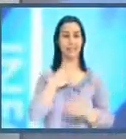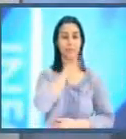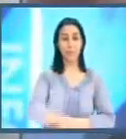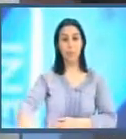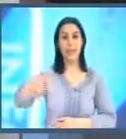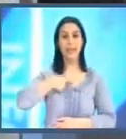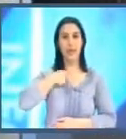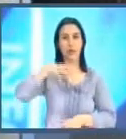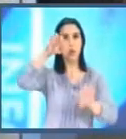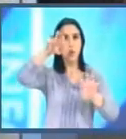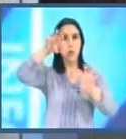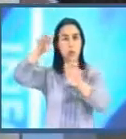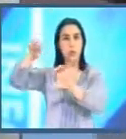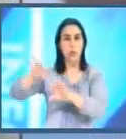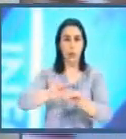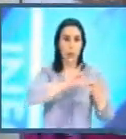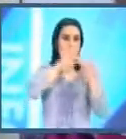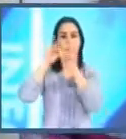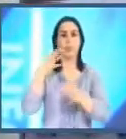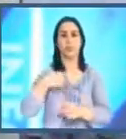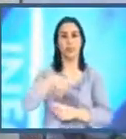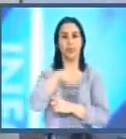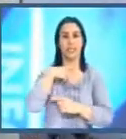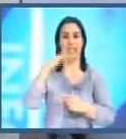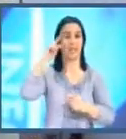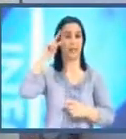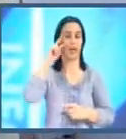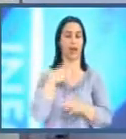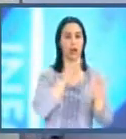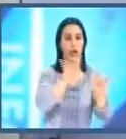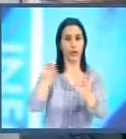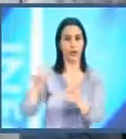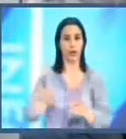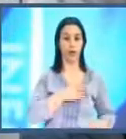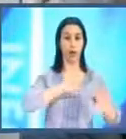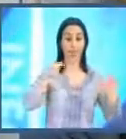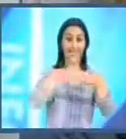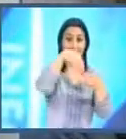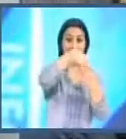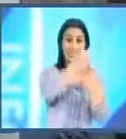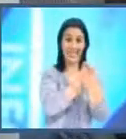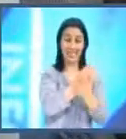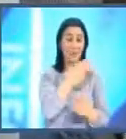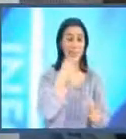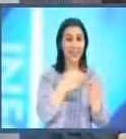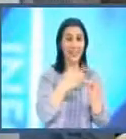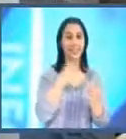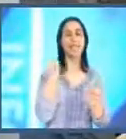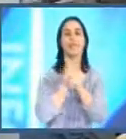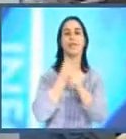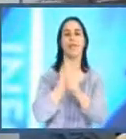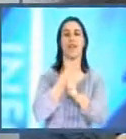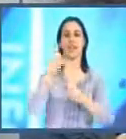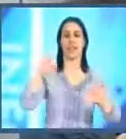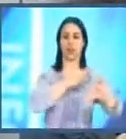quan retenen més informació és a través del joc i l'experimentació. La classe dels més petits avui, per exemple, treballen amb els instruments. N'hi